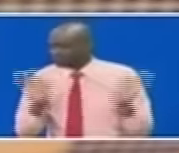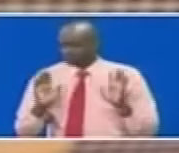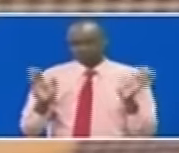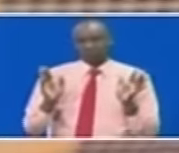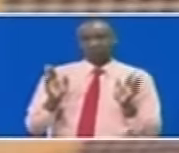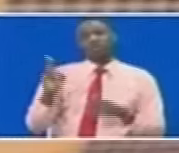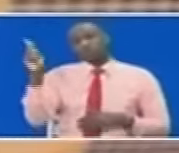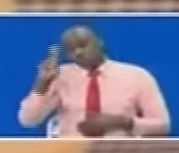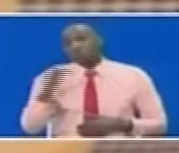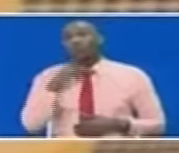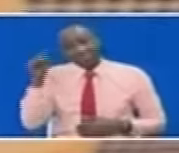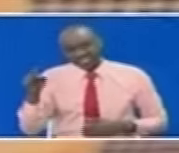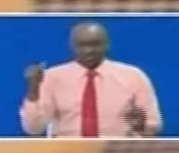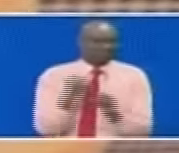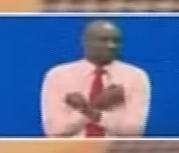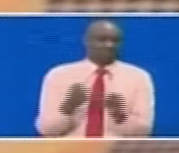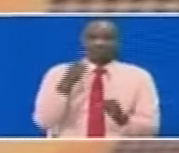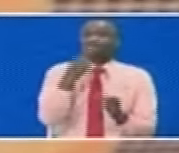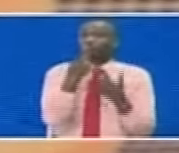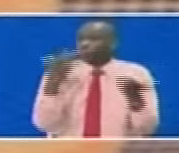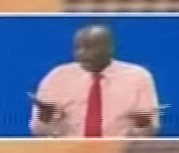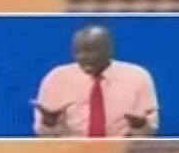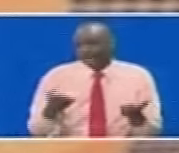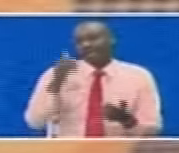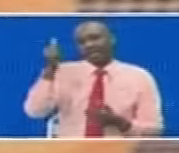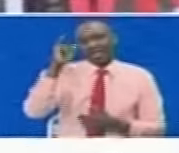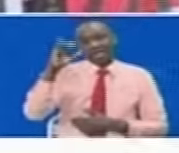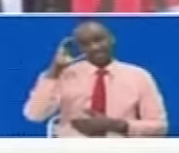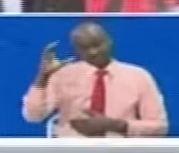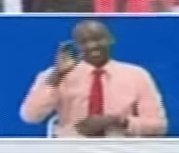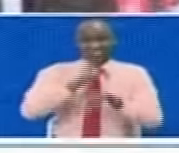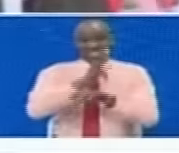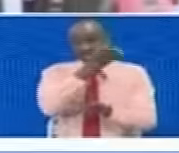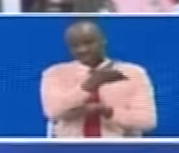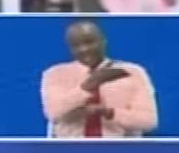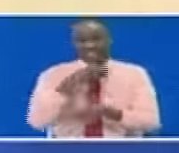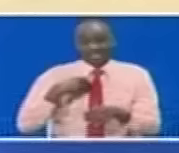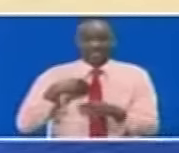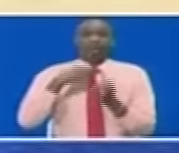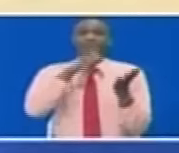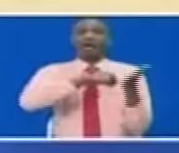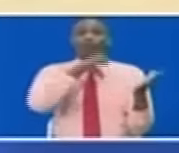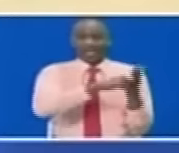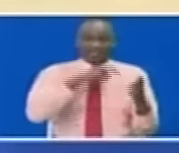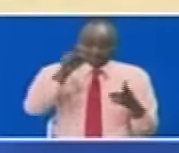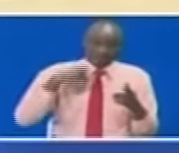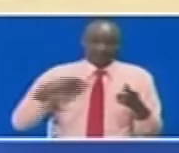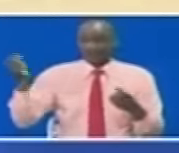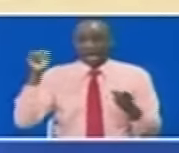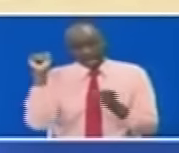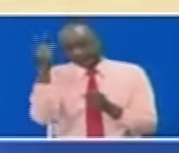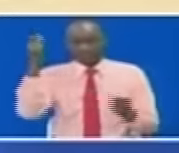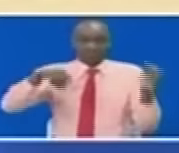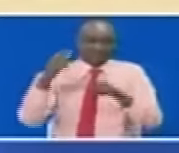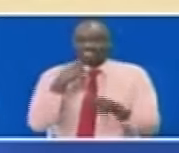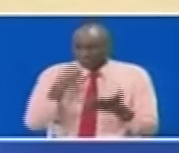na naibu wake William Ruto. Akizungumza katika kanisa la AIC Kavuliloni huko Makueni alikuongoza mchango, Moi amesema